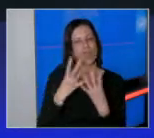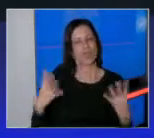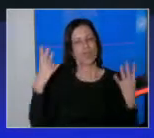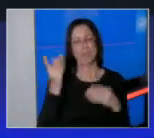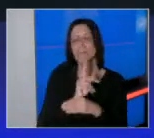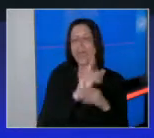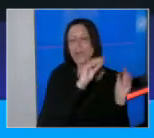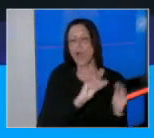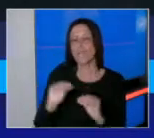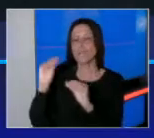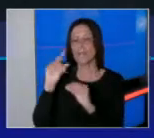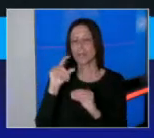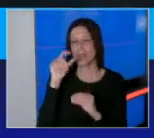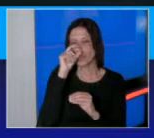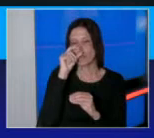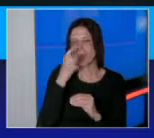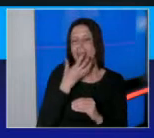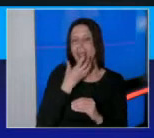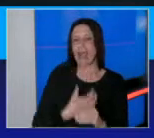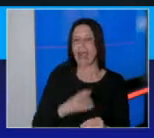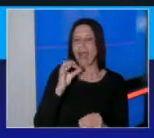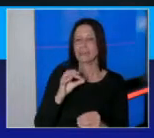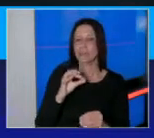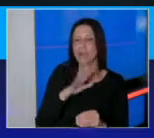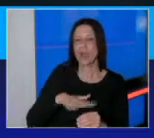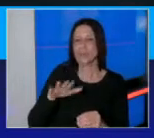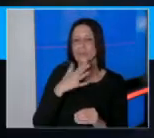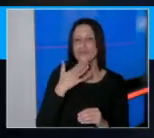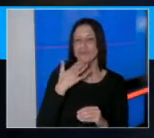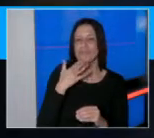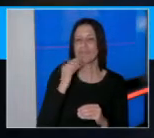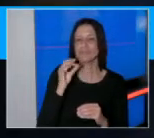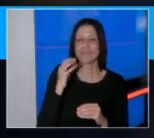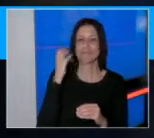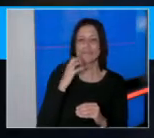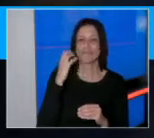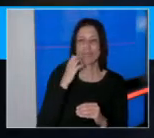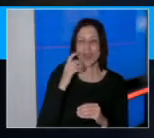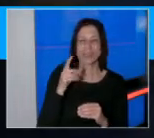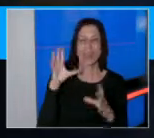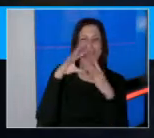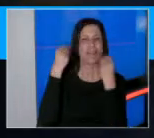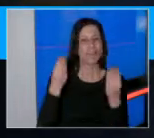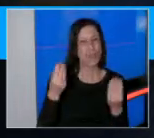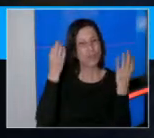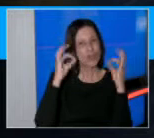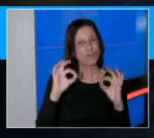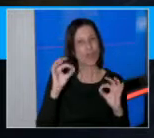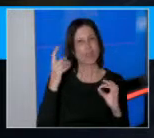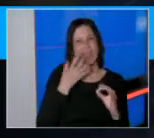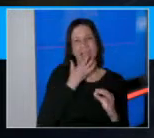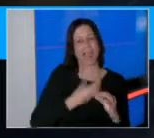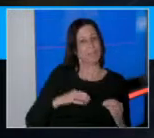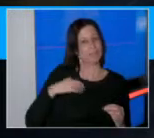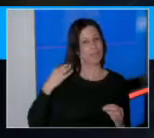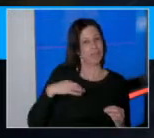מהר לדובאי, הרב דוקטור אלי עבדי, הרב הבכיר של מועצת היהודים של האמירויות הערביות המאוחדות. ערב טוב, כבוד הרב, מה שלומך? ערב טוב, מלך העולם, יחיה